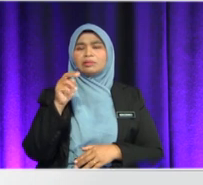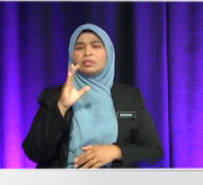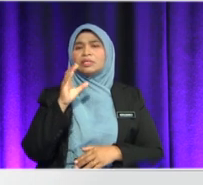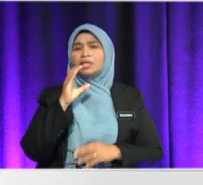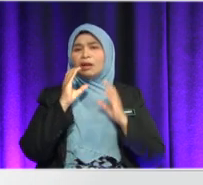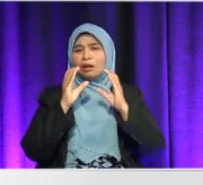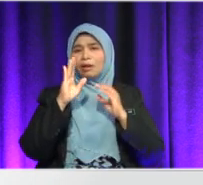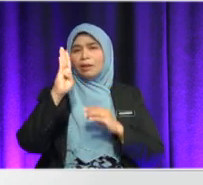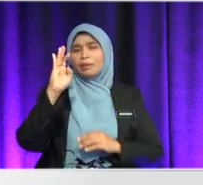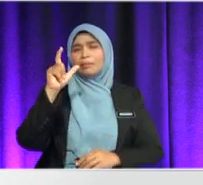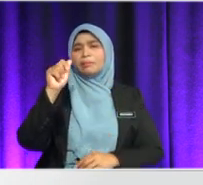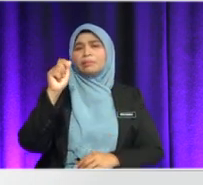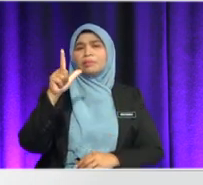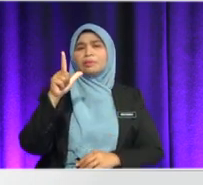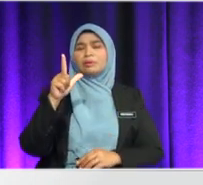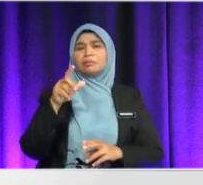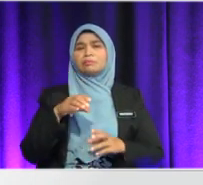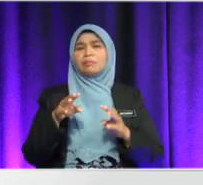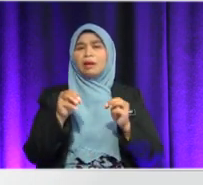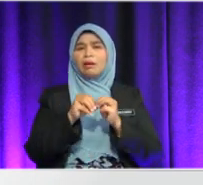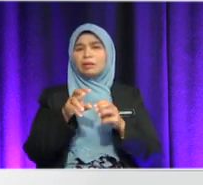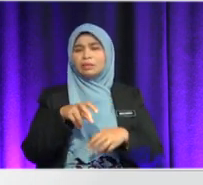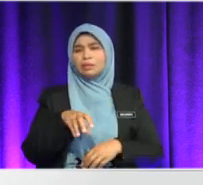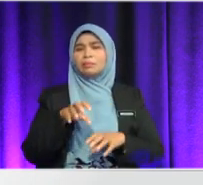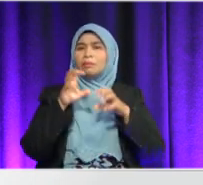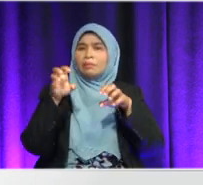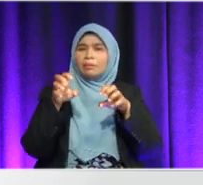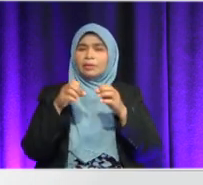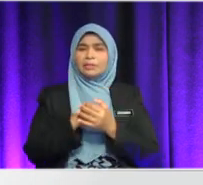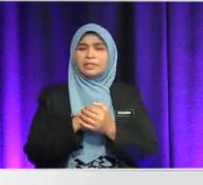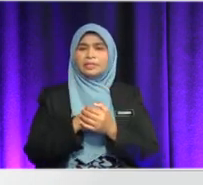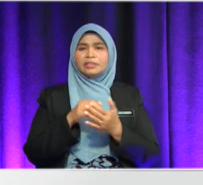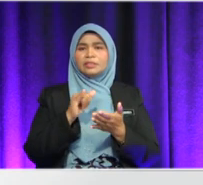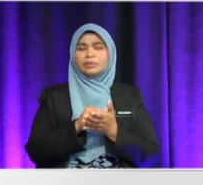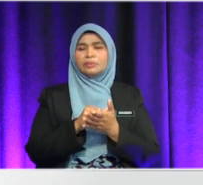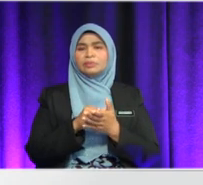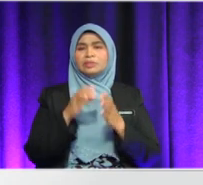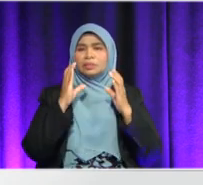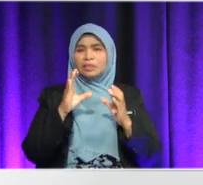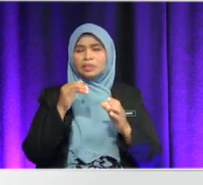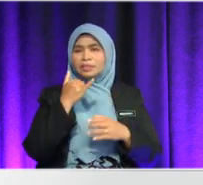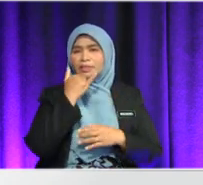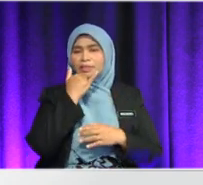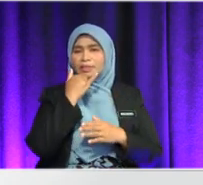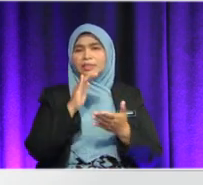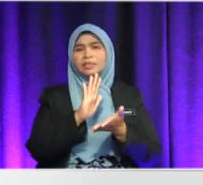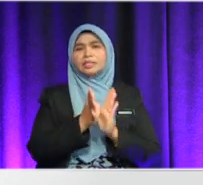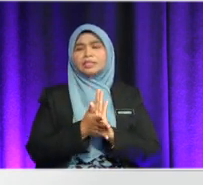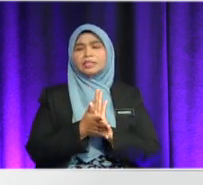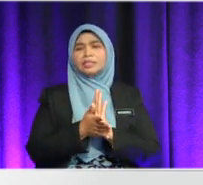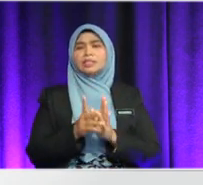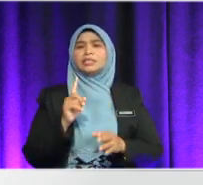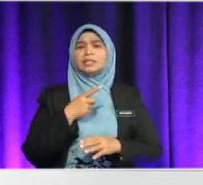hukum-hukum Islam maupun sendiri kan agama Islam naudzubillah minta jauh dari diri kita ini sebagai pelajar kita sebagai